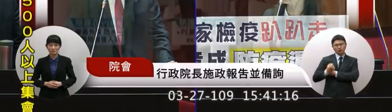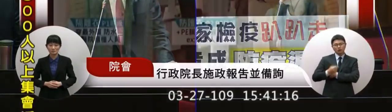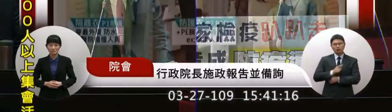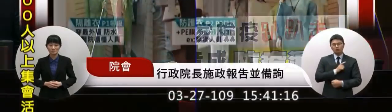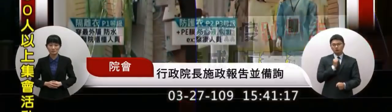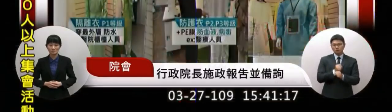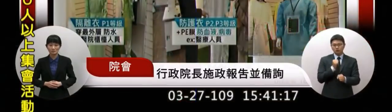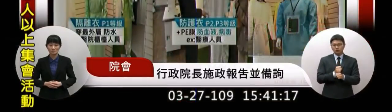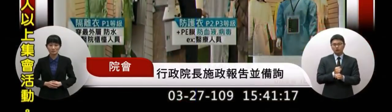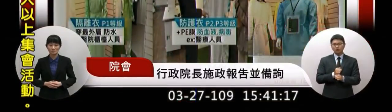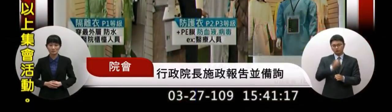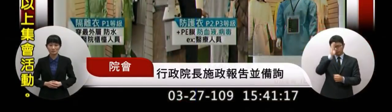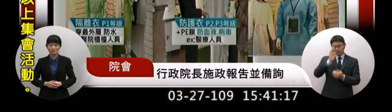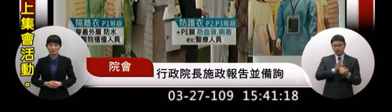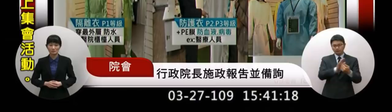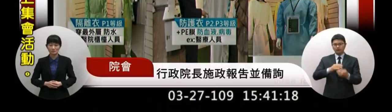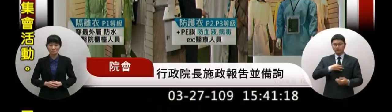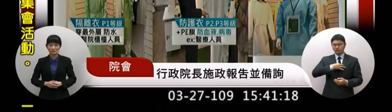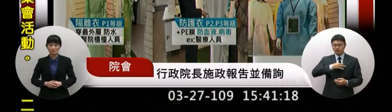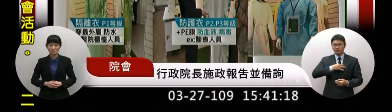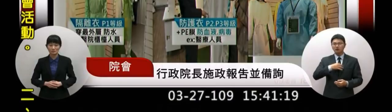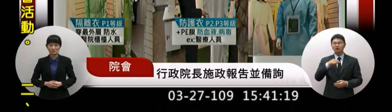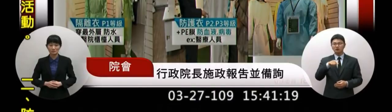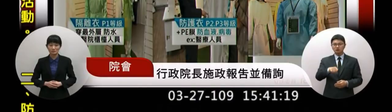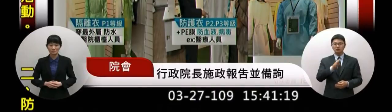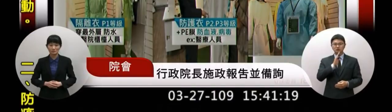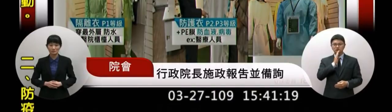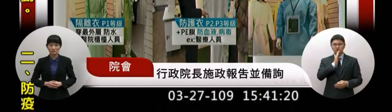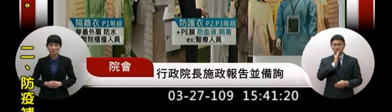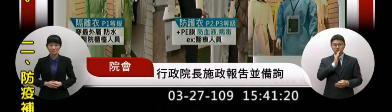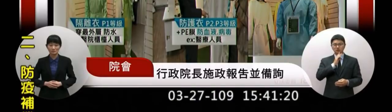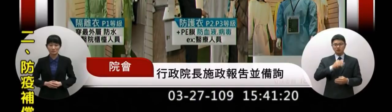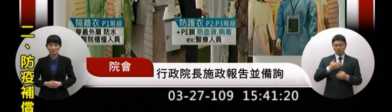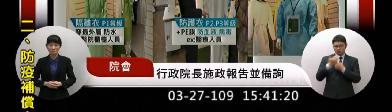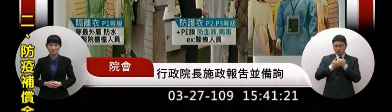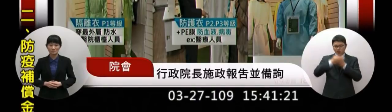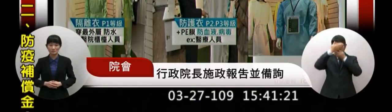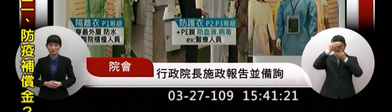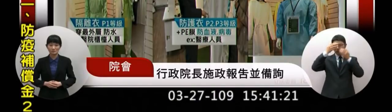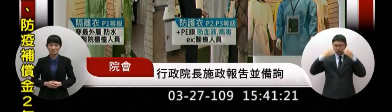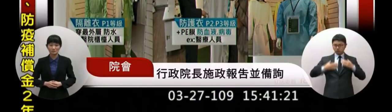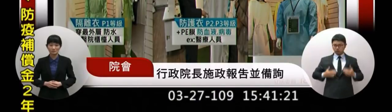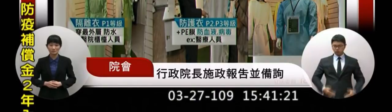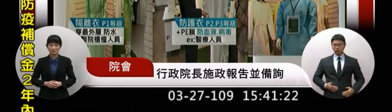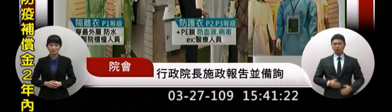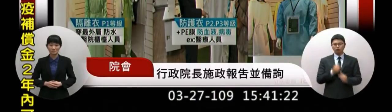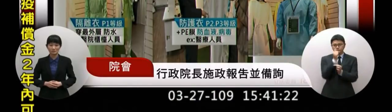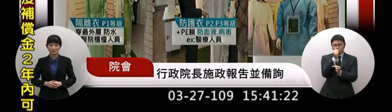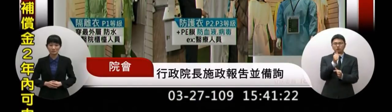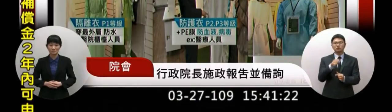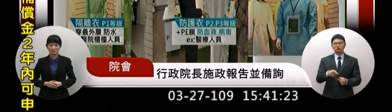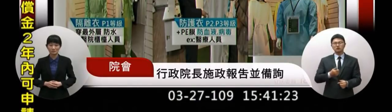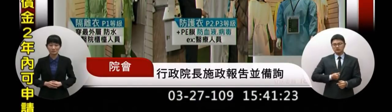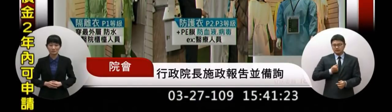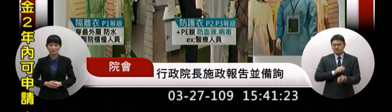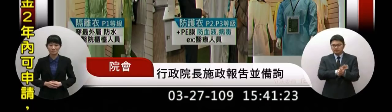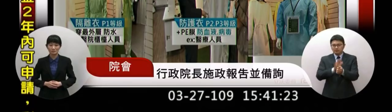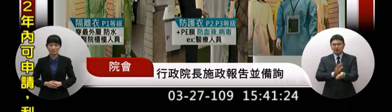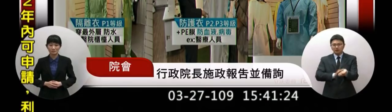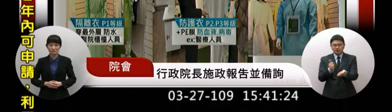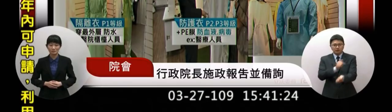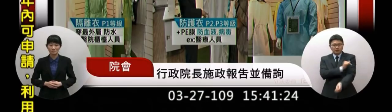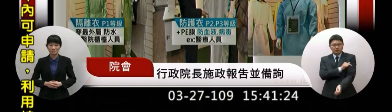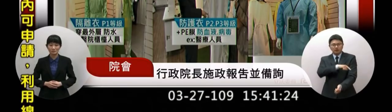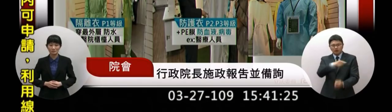生产这个隔离衣，我们产的是这样的，是一个完整的包覆，完整的防疫，这样子才能够真正的去保护我们第一线的医疗人